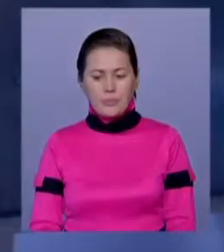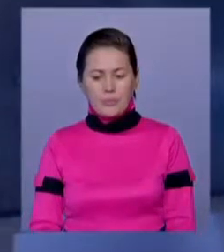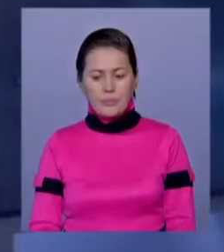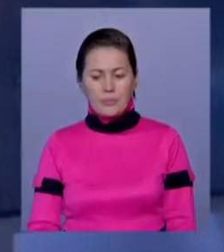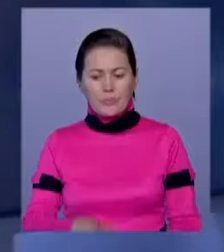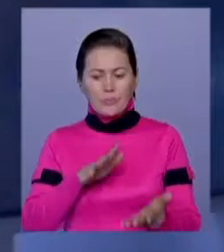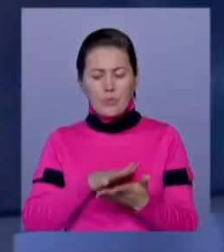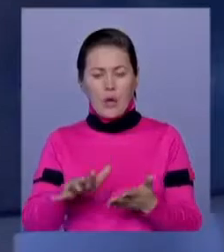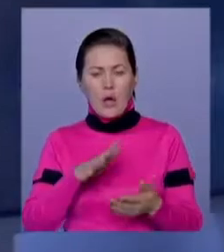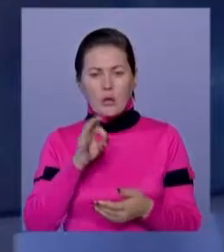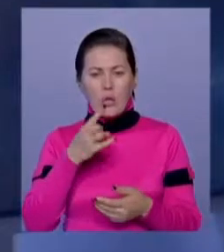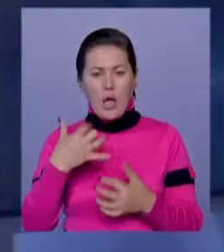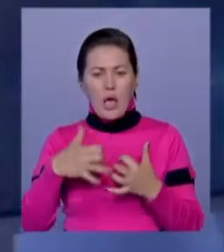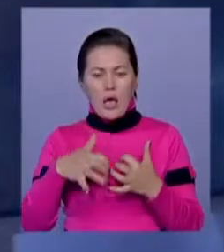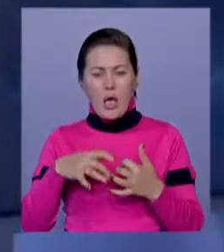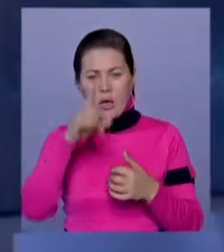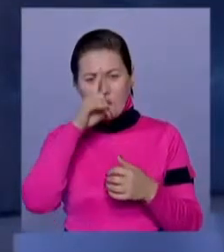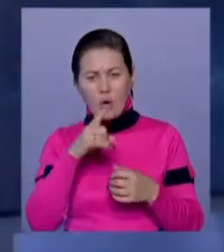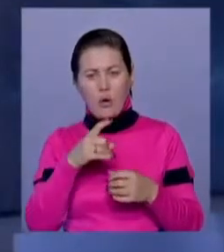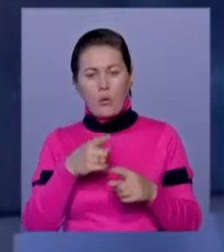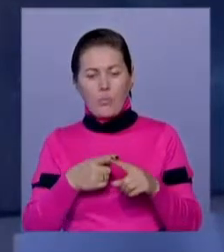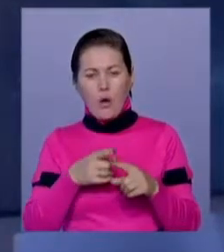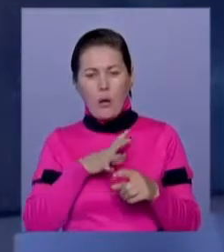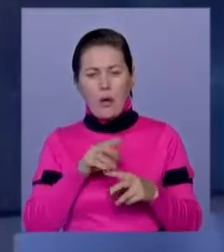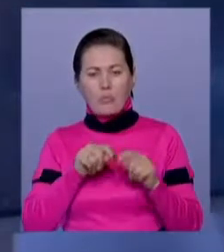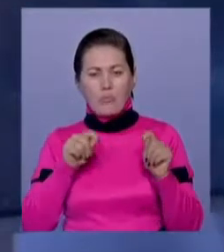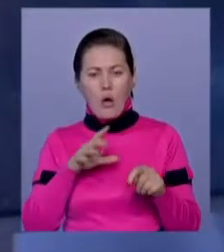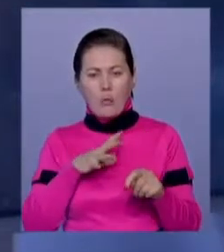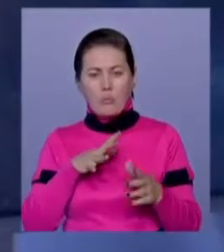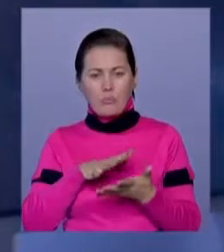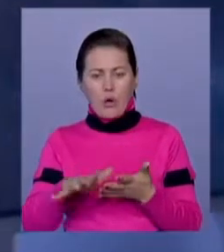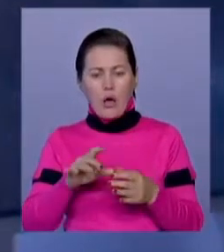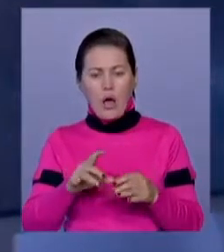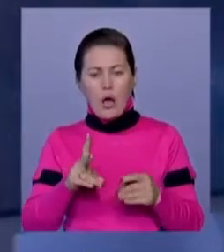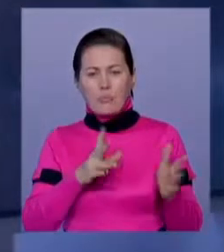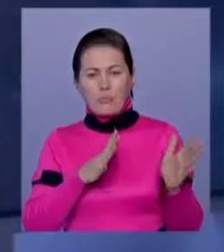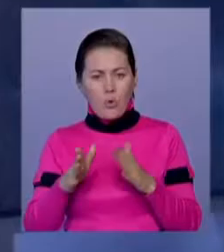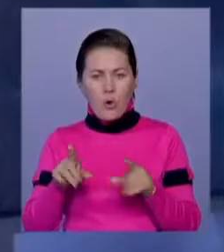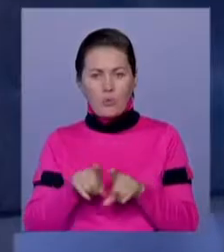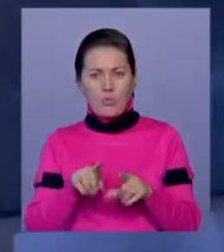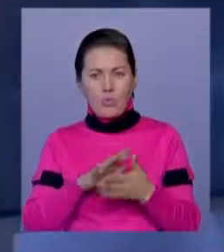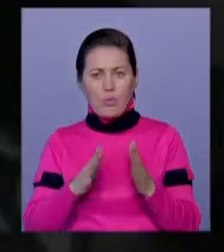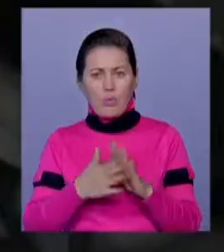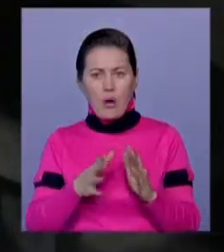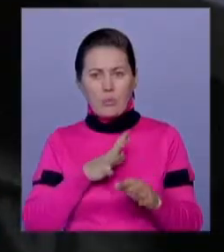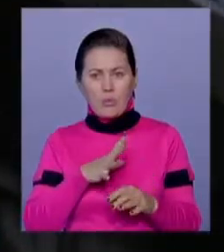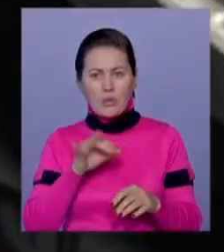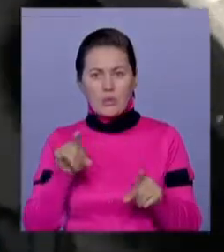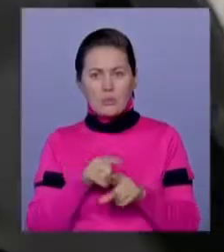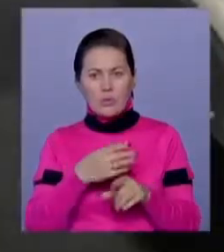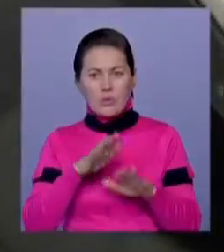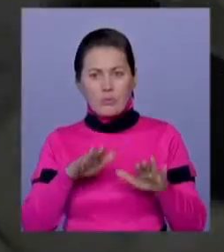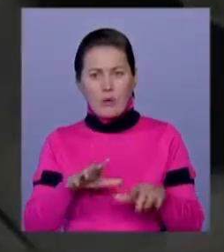Мұз айдыны наурыз айының ортасына дейін жұмыс істейтін болады, ашық болады. Мұздың қалыпты жағдайда тұру үшін, бұл